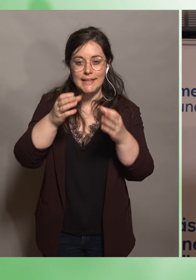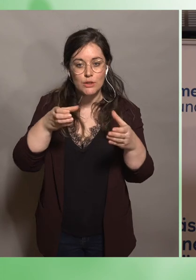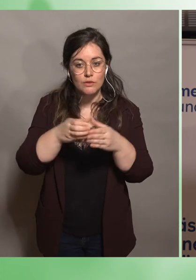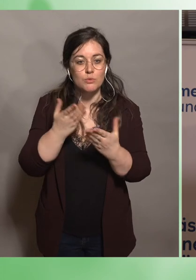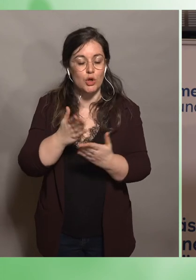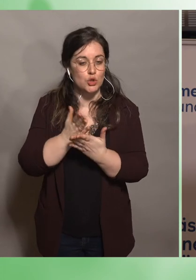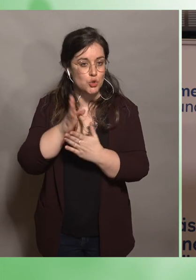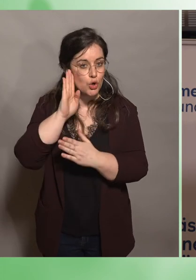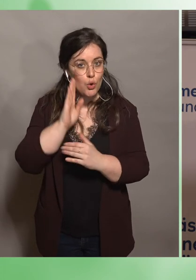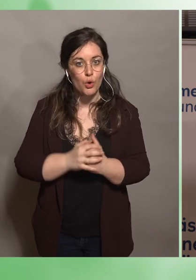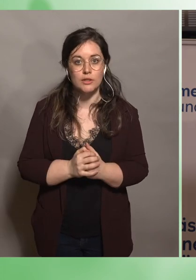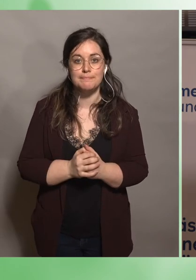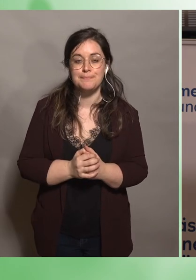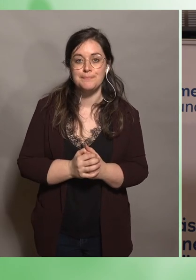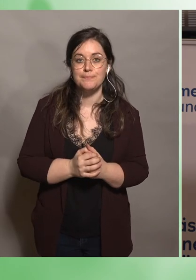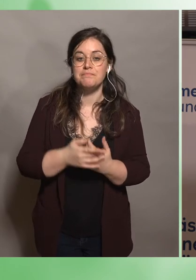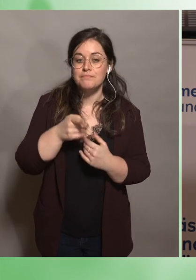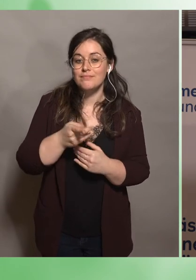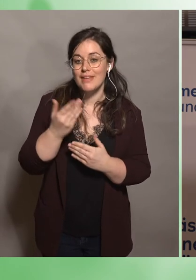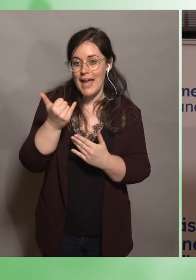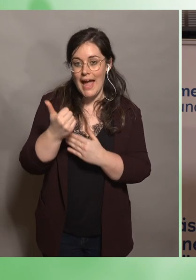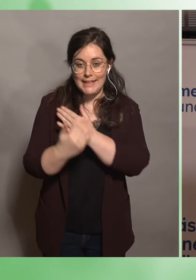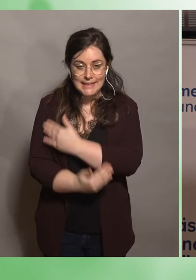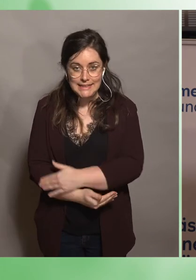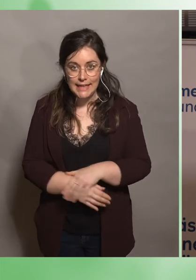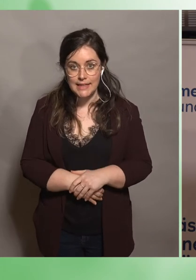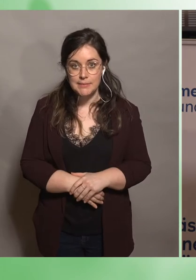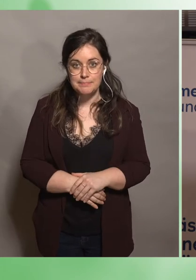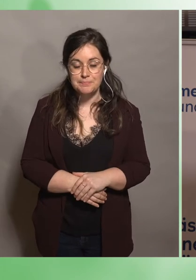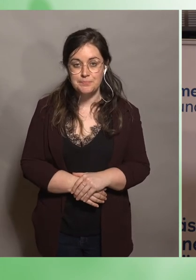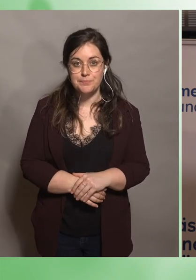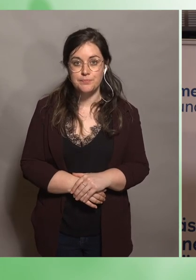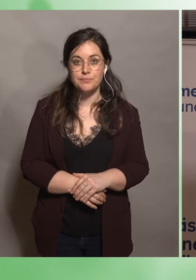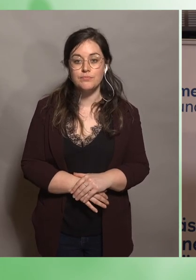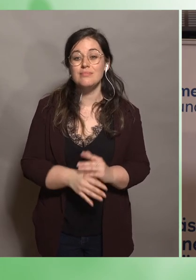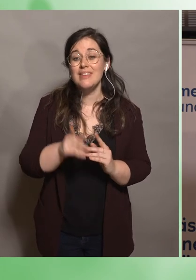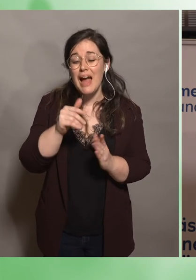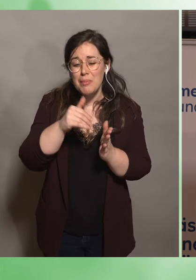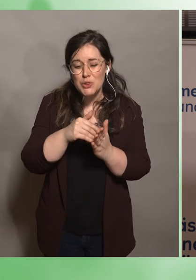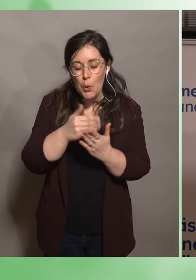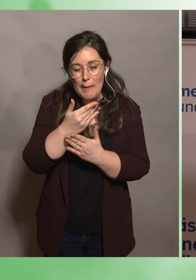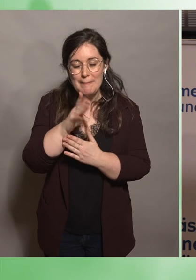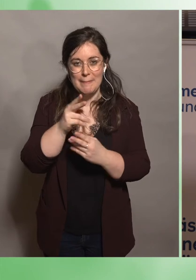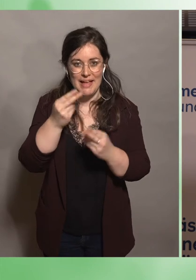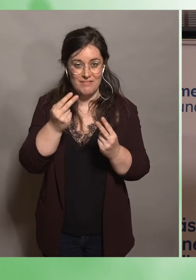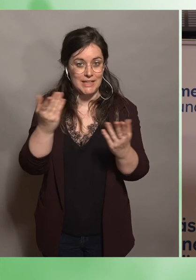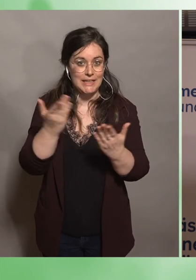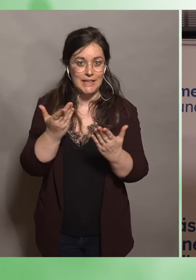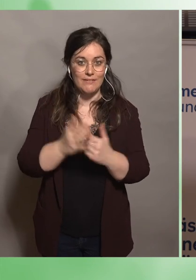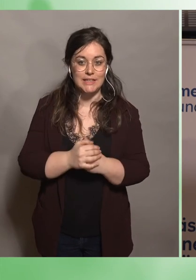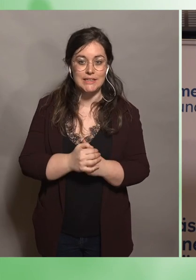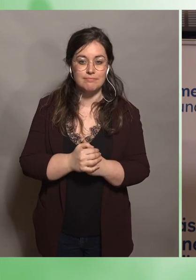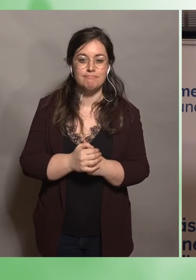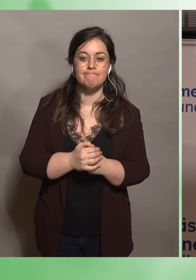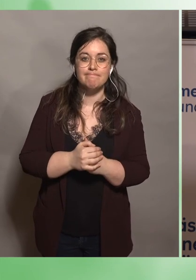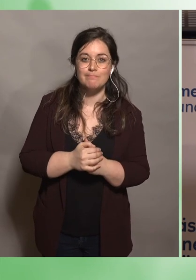wir heute schon gehört haben. Also das ist die eine Seite. Aber noch viel wichtiger ist, glaube ich, das ist